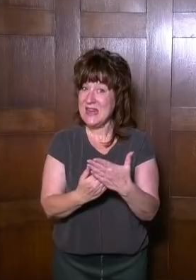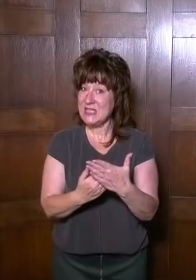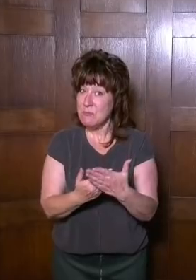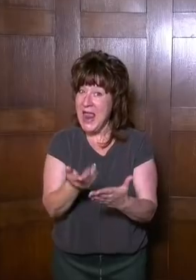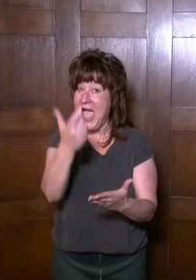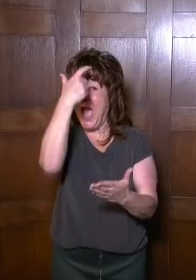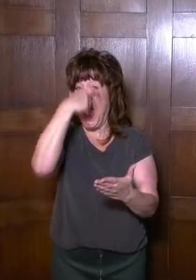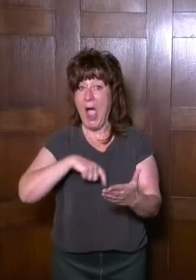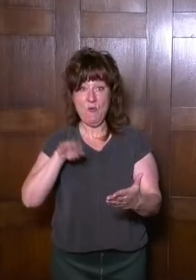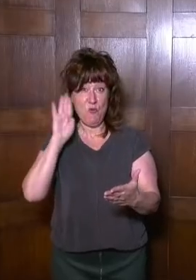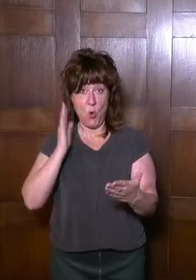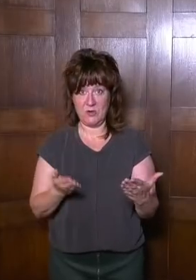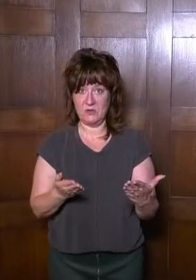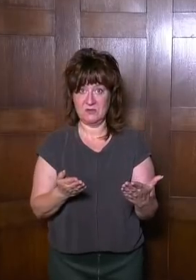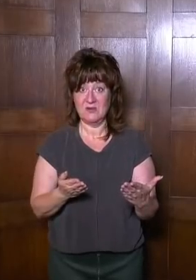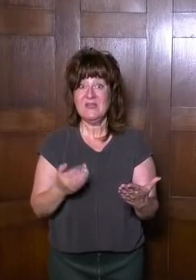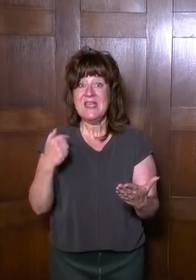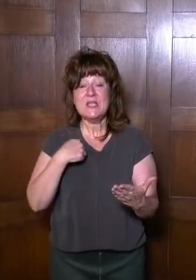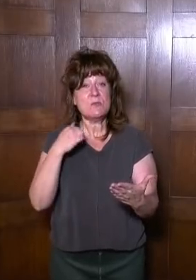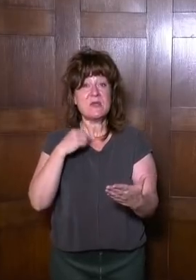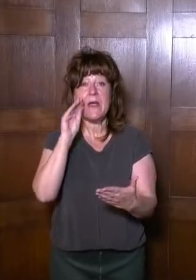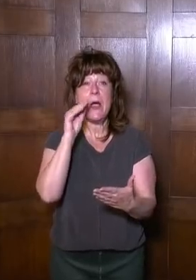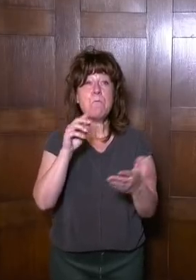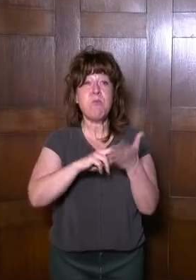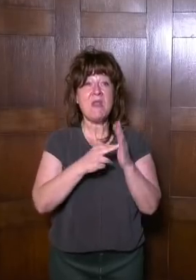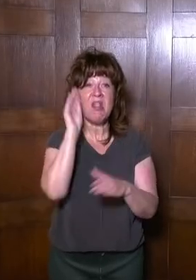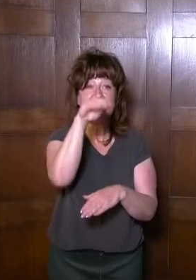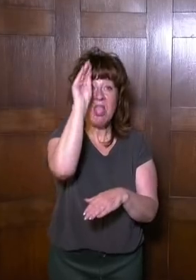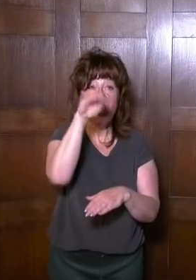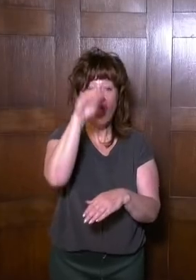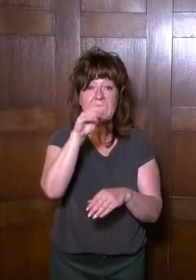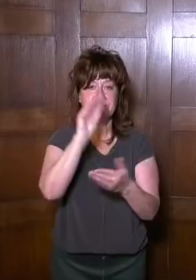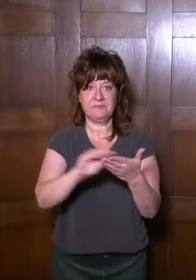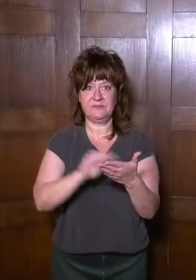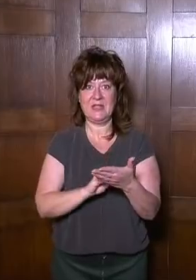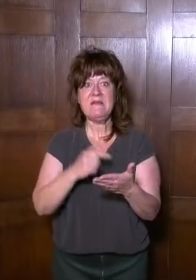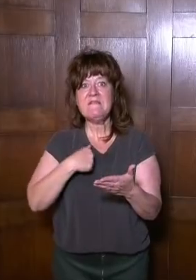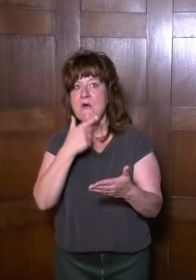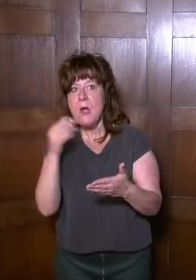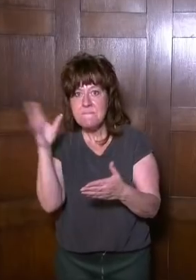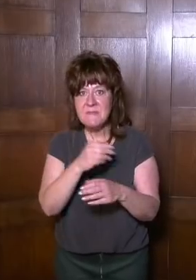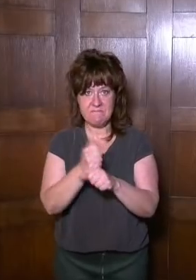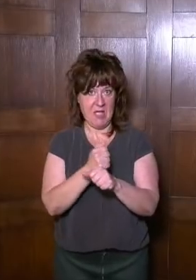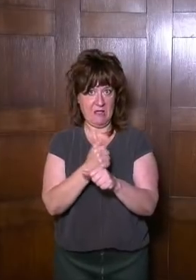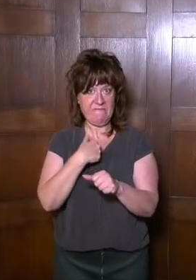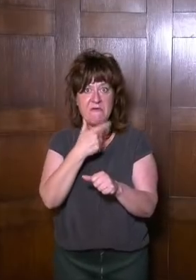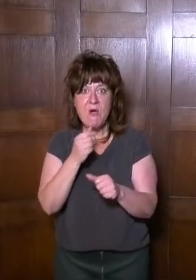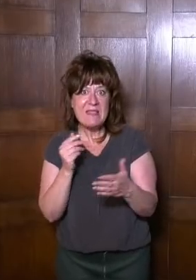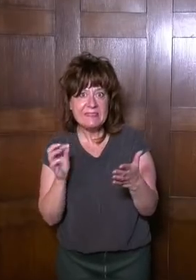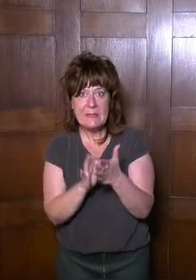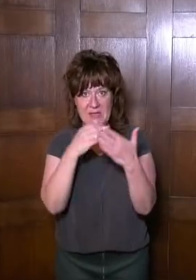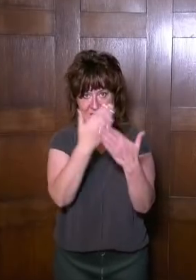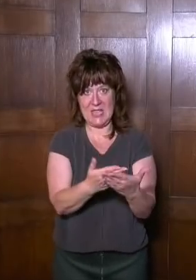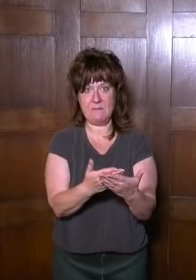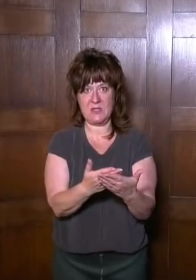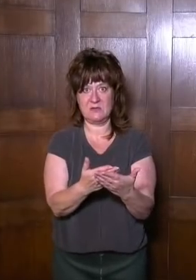uns immer beschwert, die Politik hört uns nicht. Wir wollen aber doch uns mitbeteiligen, wir wollen Hinweise geben. Wir